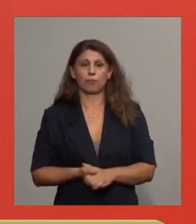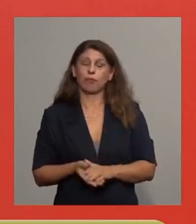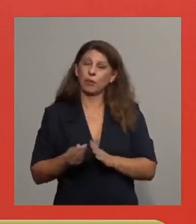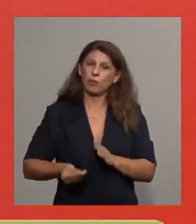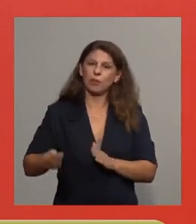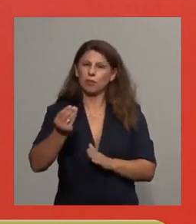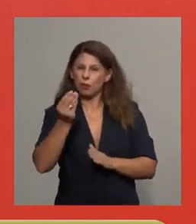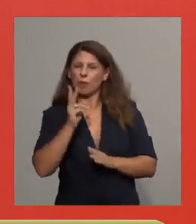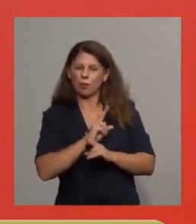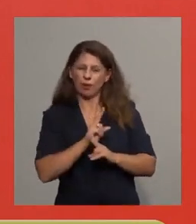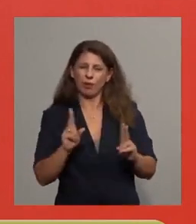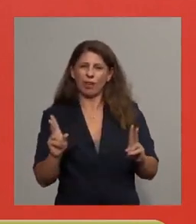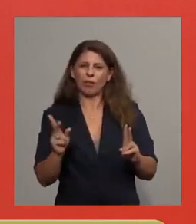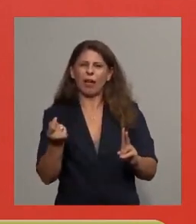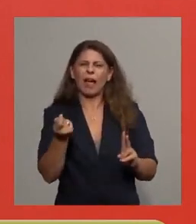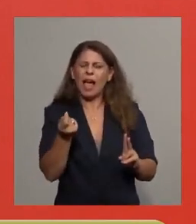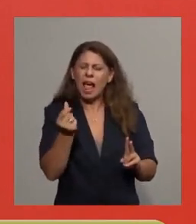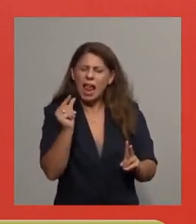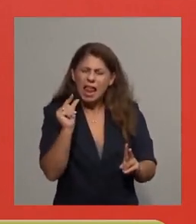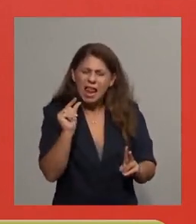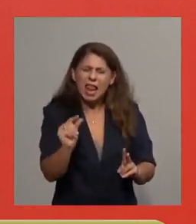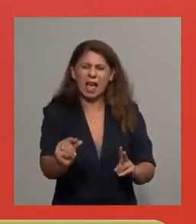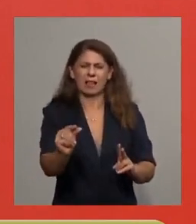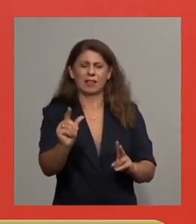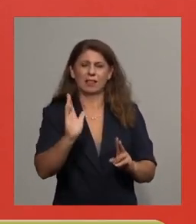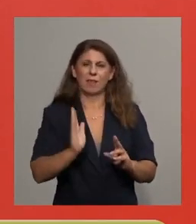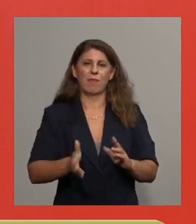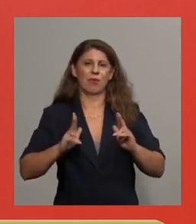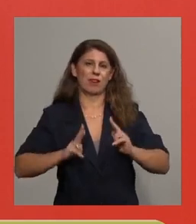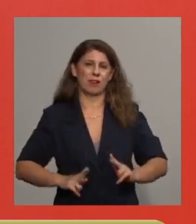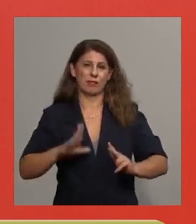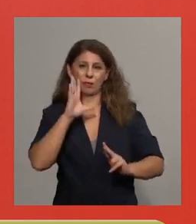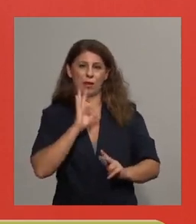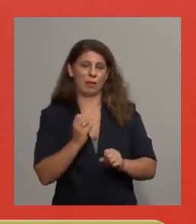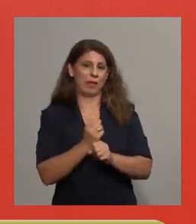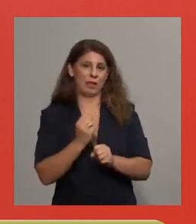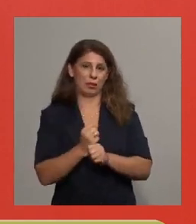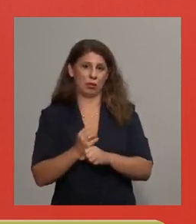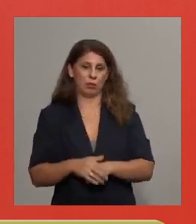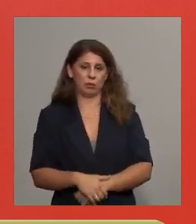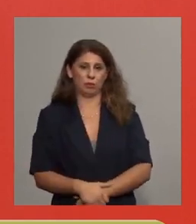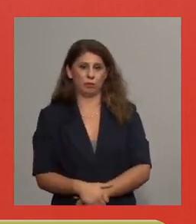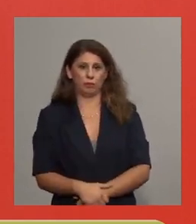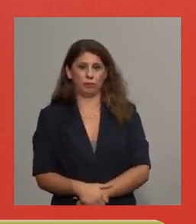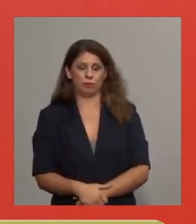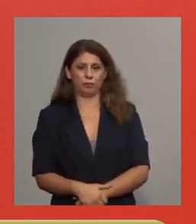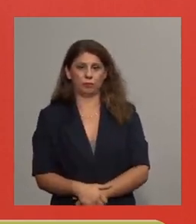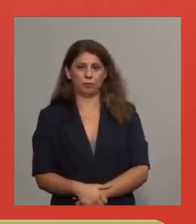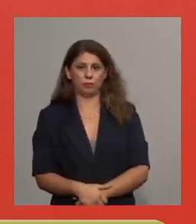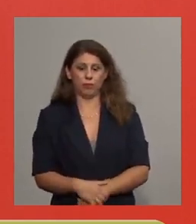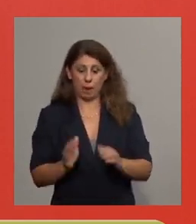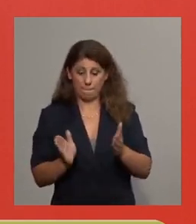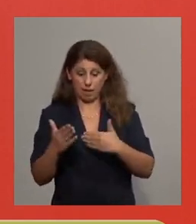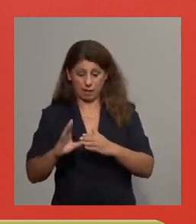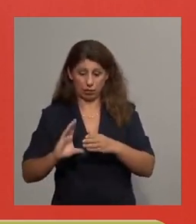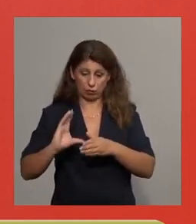από φανερό ότι ελάχιστα μπορεί να ανακουφίσει πραγματικά τους εργαζόμενους. Το ύψος του